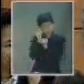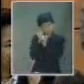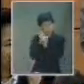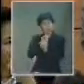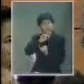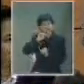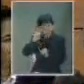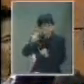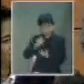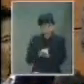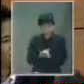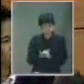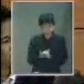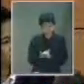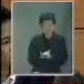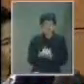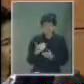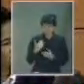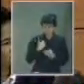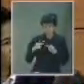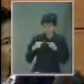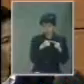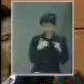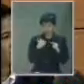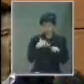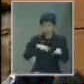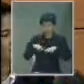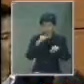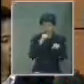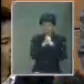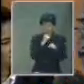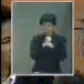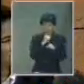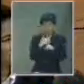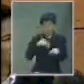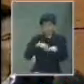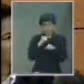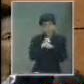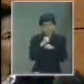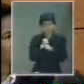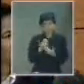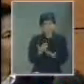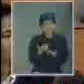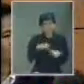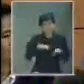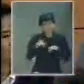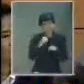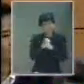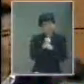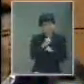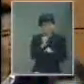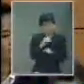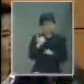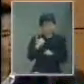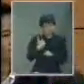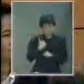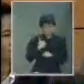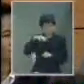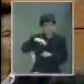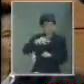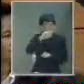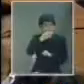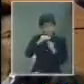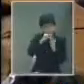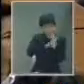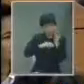จบหรือยังครับยังครับกระบวนการดำเนินการหนักกว่านั้นครับท่านประธานครับมีอาชีวศึกษาจังหวัดแล้วนะ